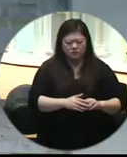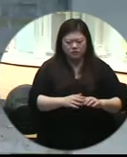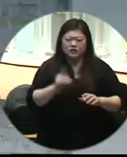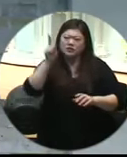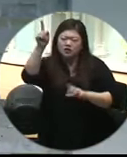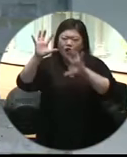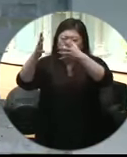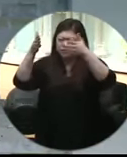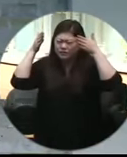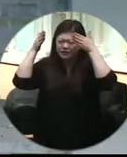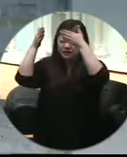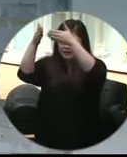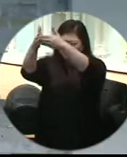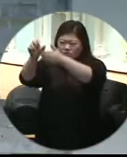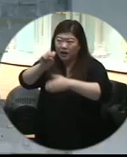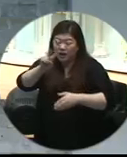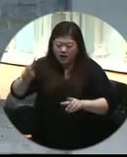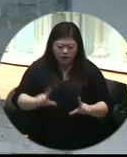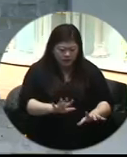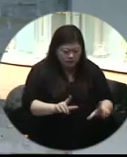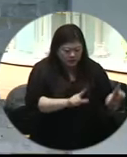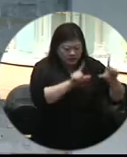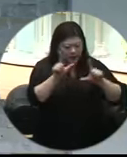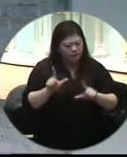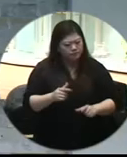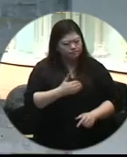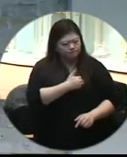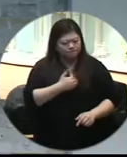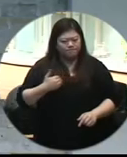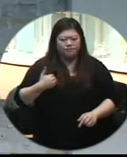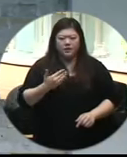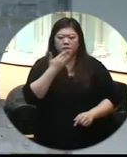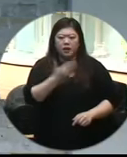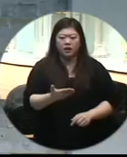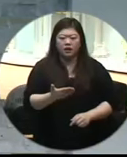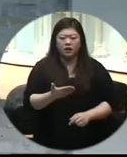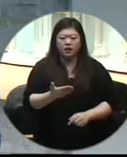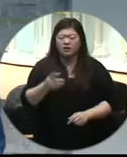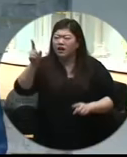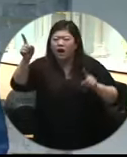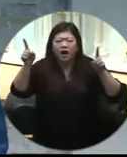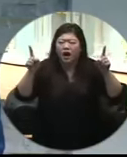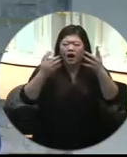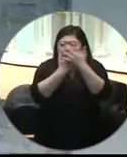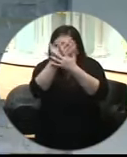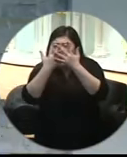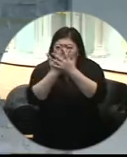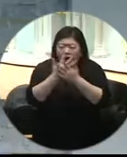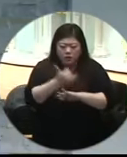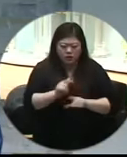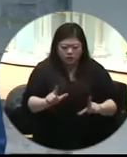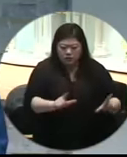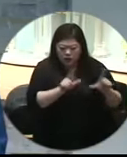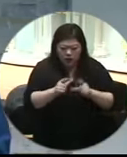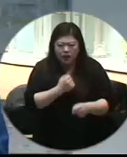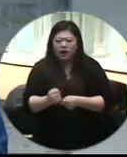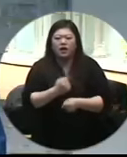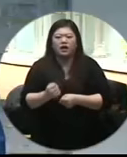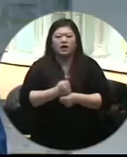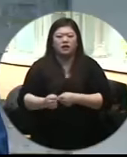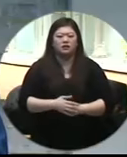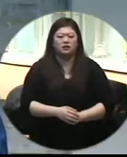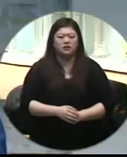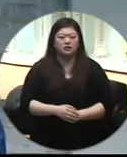이 세상은 덤으로 얻을 것입니다. 아멘. 천국에 대한 내세에